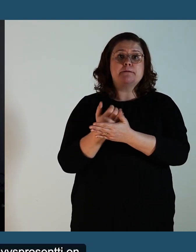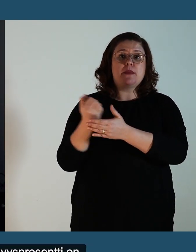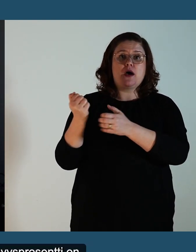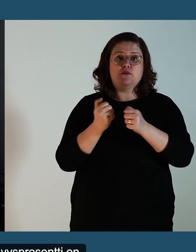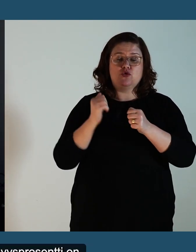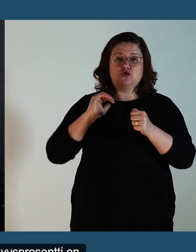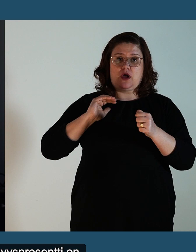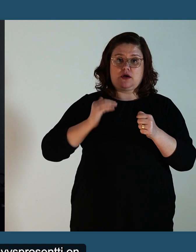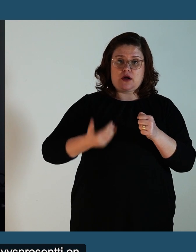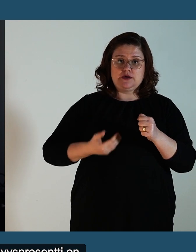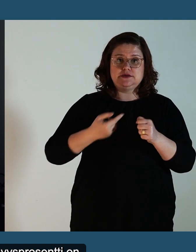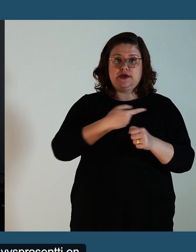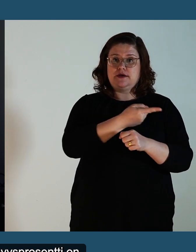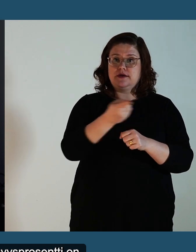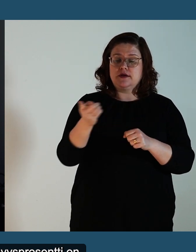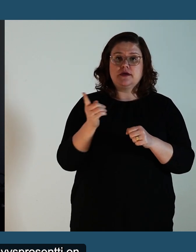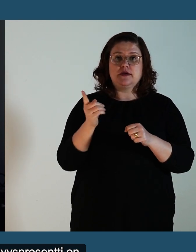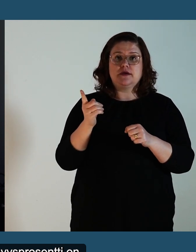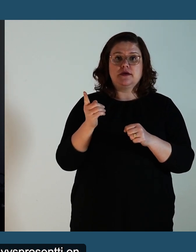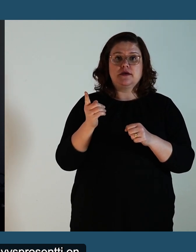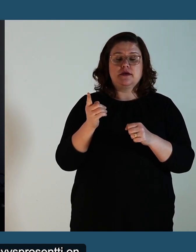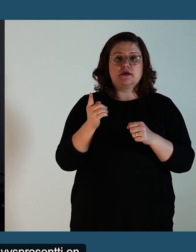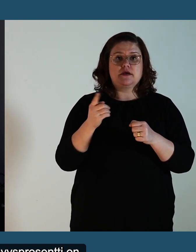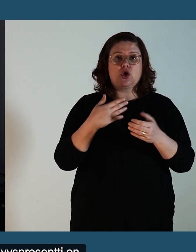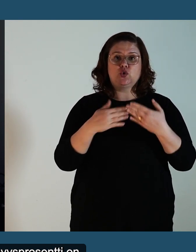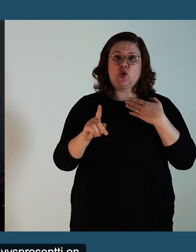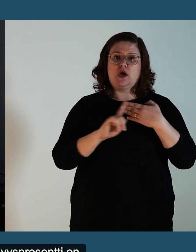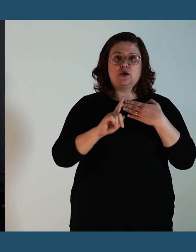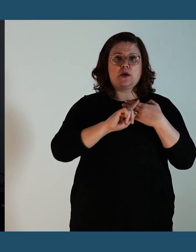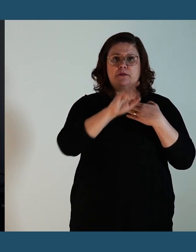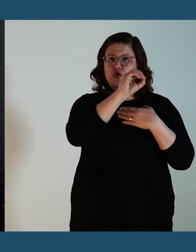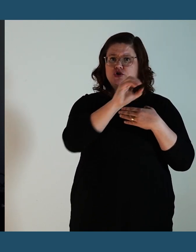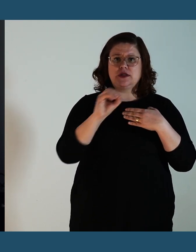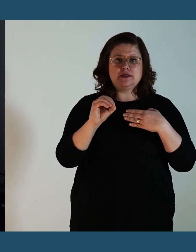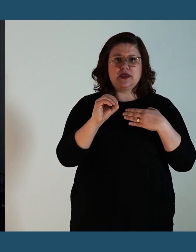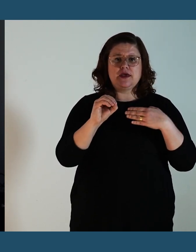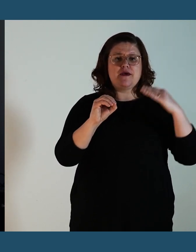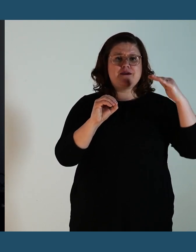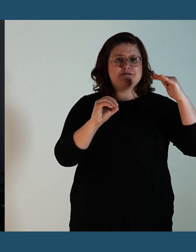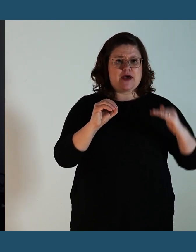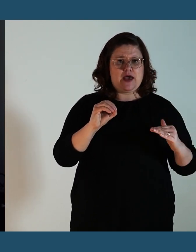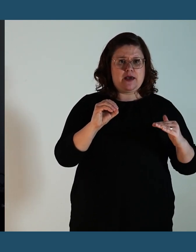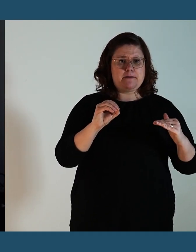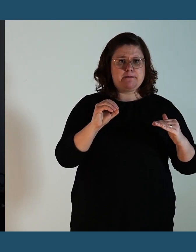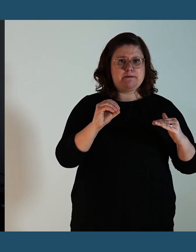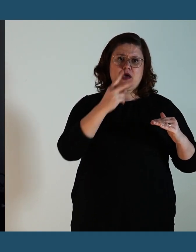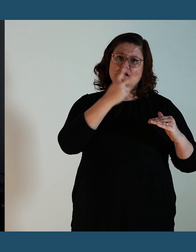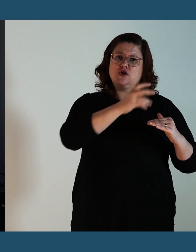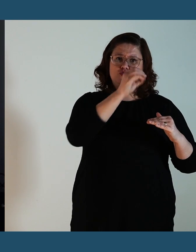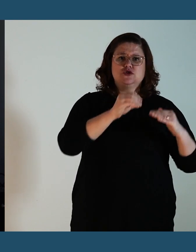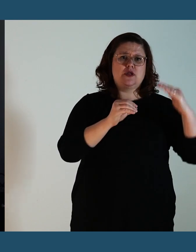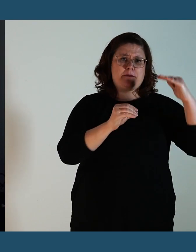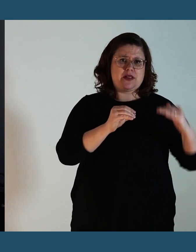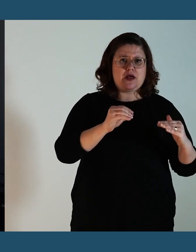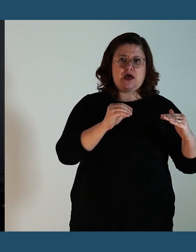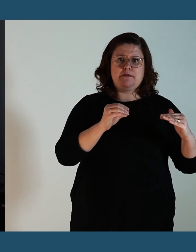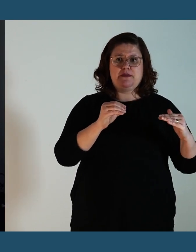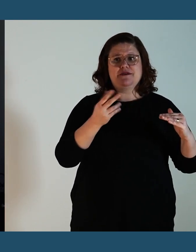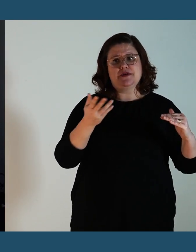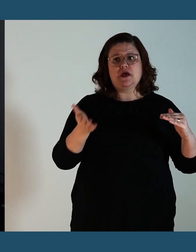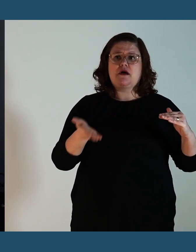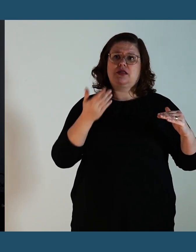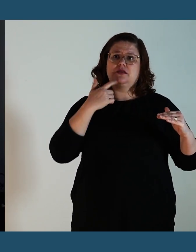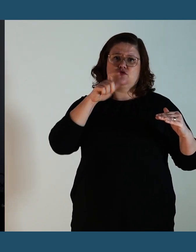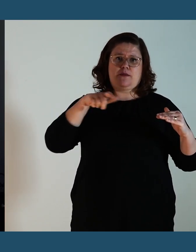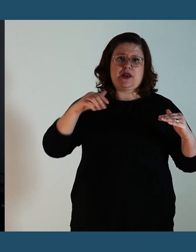Maahanmuuttajien naisten yleisestikin työllisyysprosentti on kantaa suomalaisia naisia 20% matalampi.